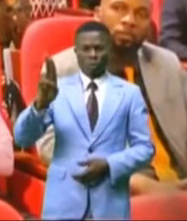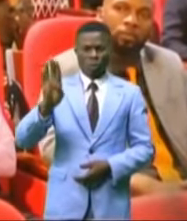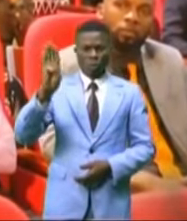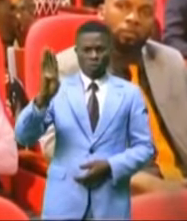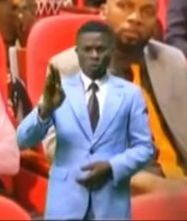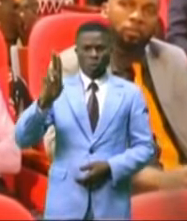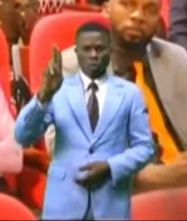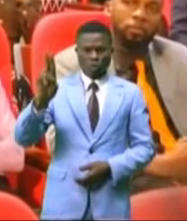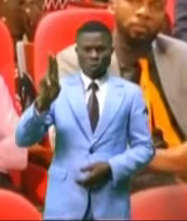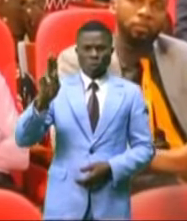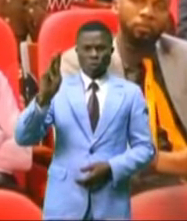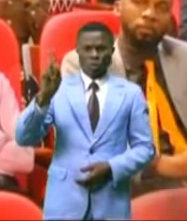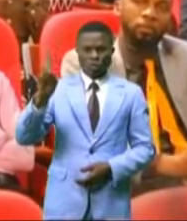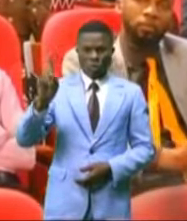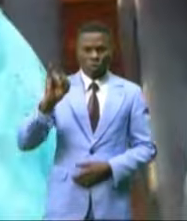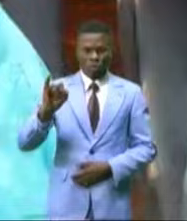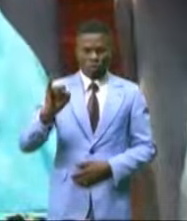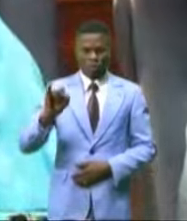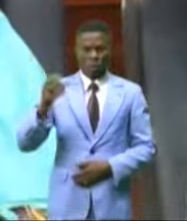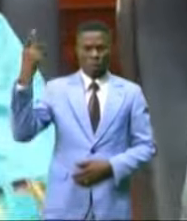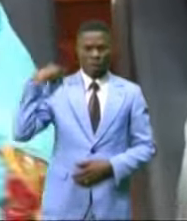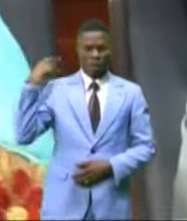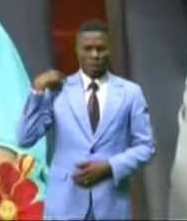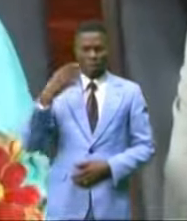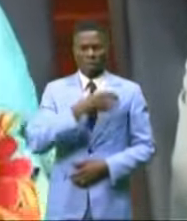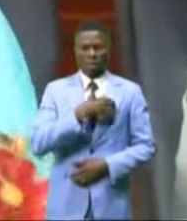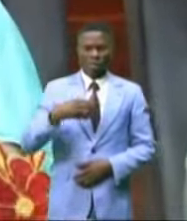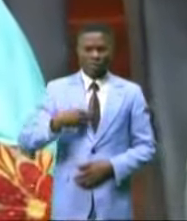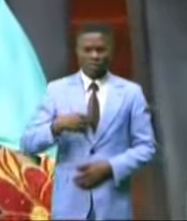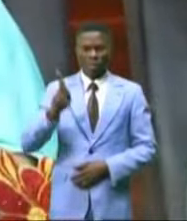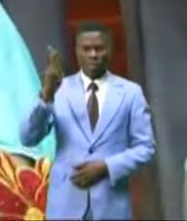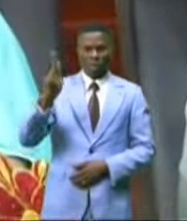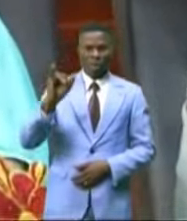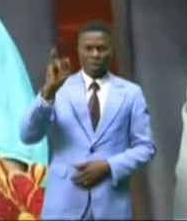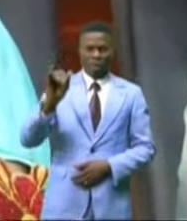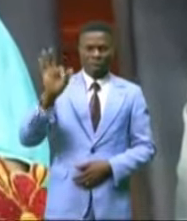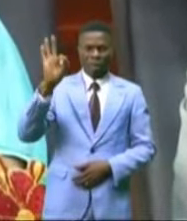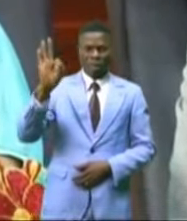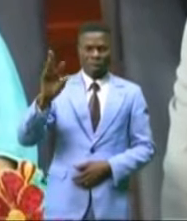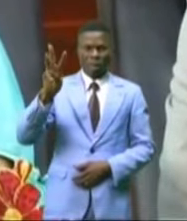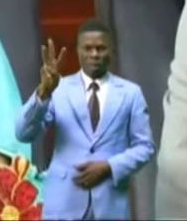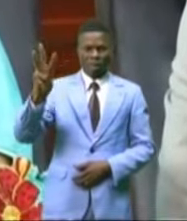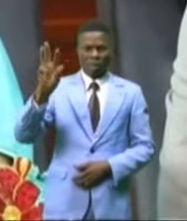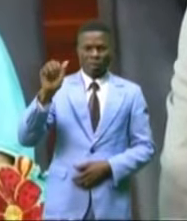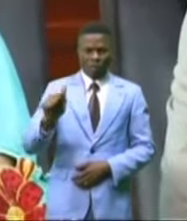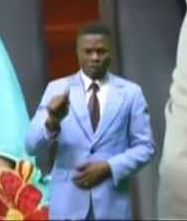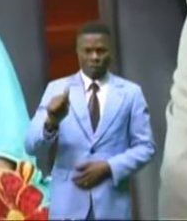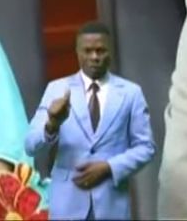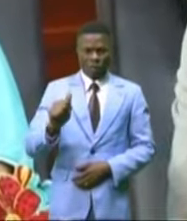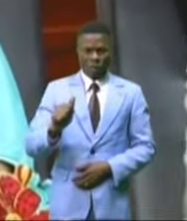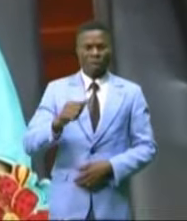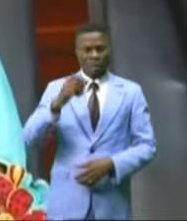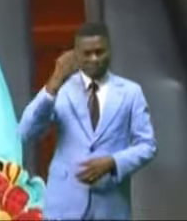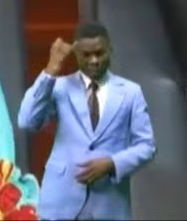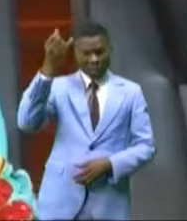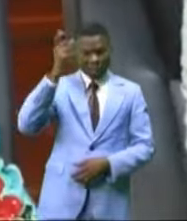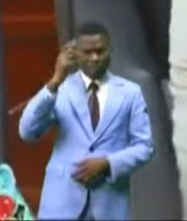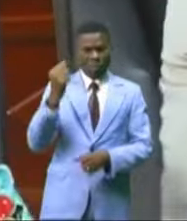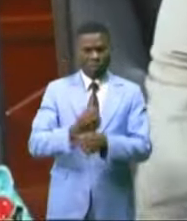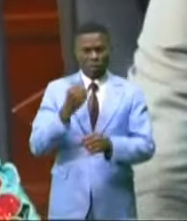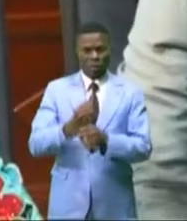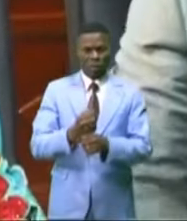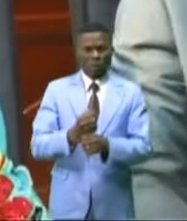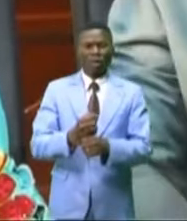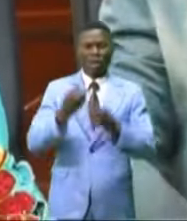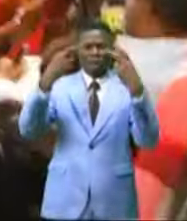l'Assemblée provinciale du lalaba par l'honorable Véronique fois femme de terrain et pragmatique son cheval de bataille est d'atteindre ses